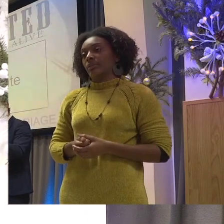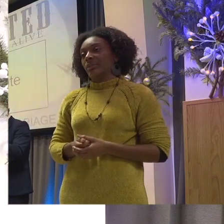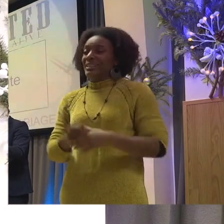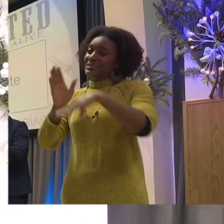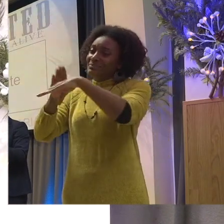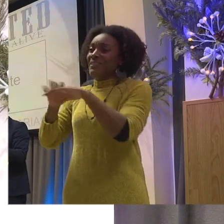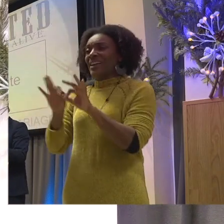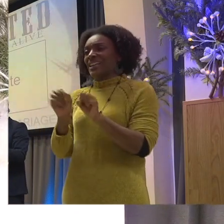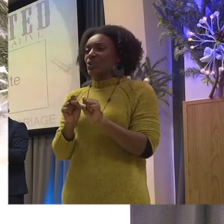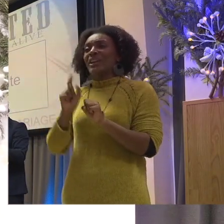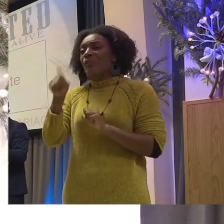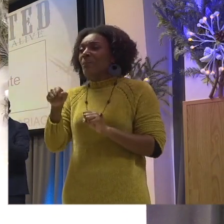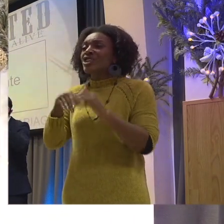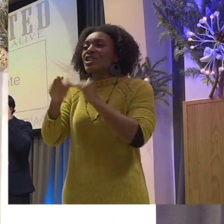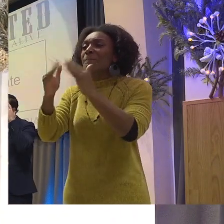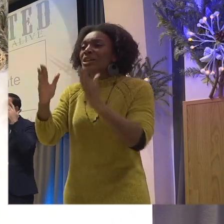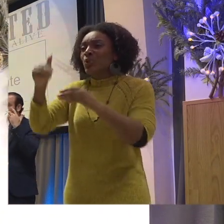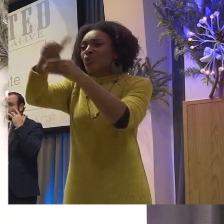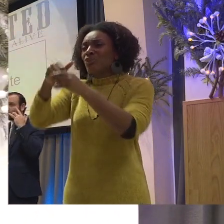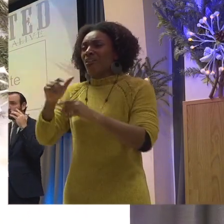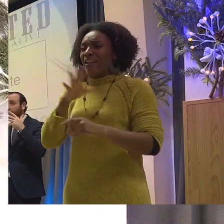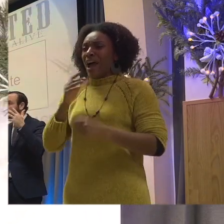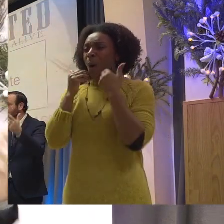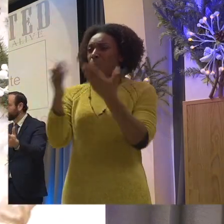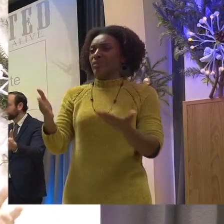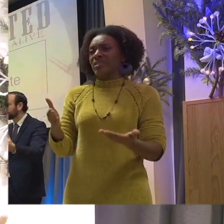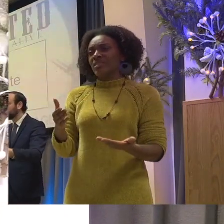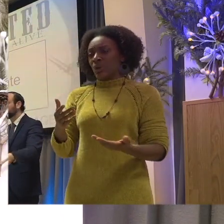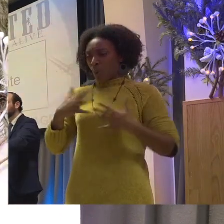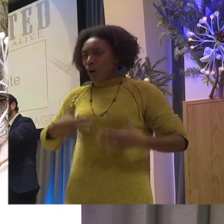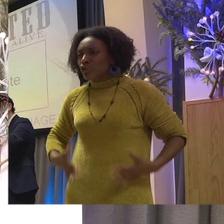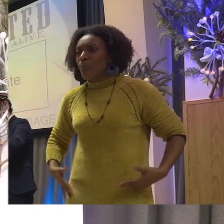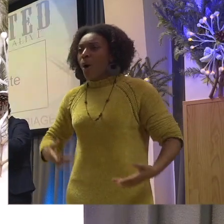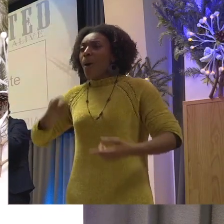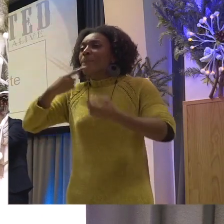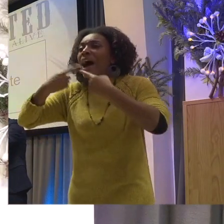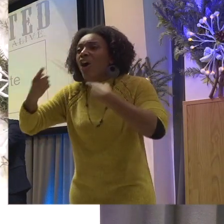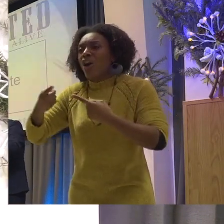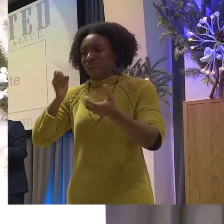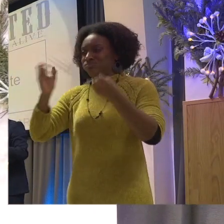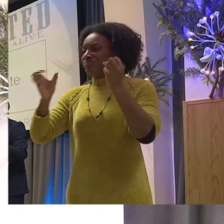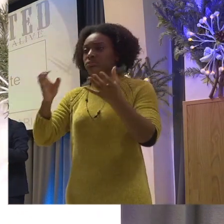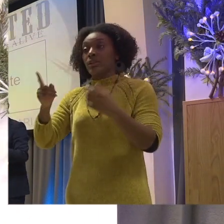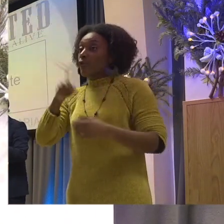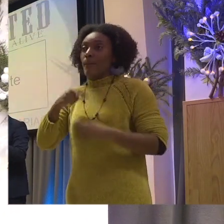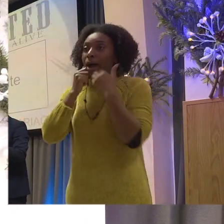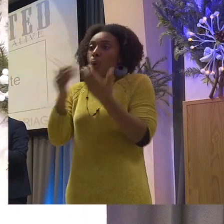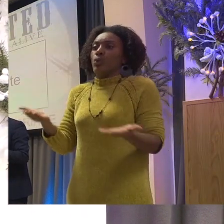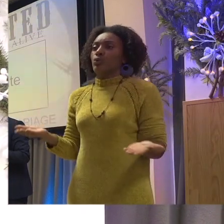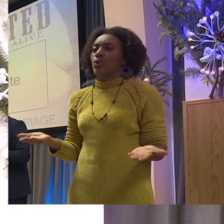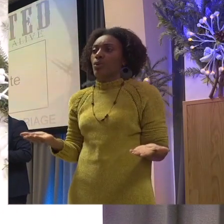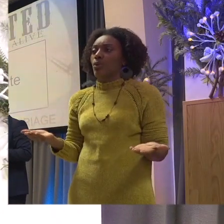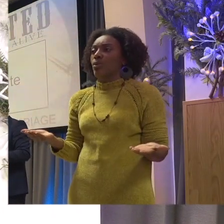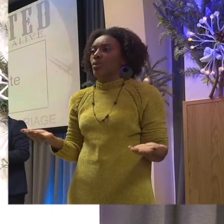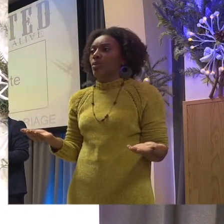rien de honteux dans vos maisons. Que ce soit dans vos pensées, dans vos paroles, dans vos actes ou dans votre manière de vivre chez vous, qu'il n'y ait rien de